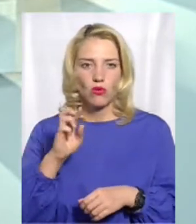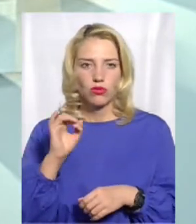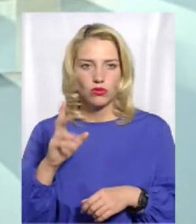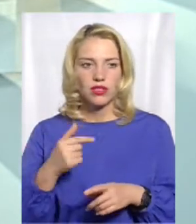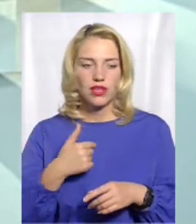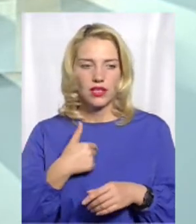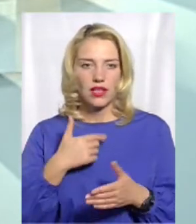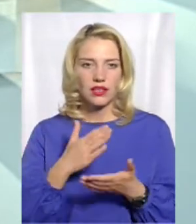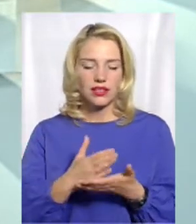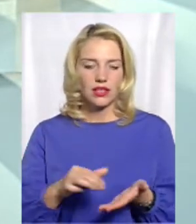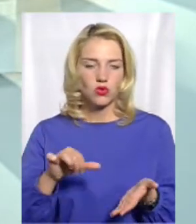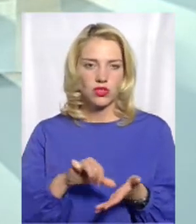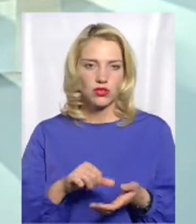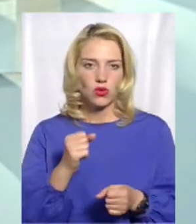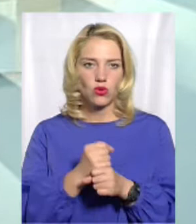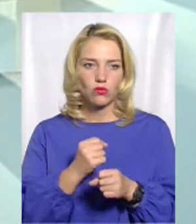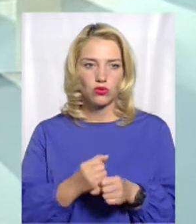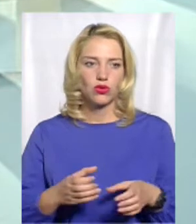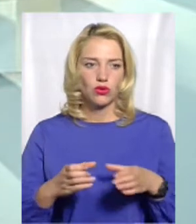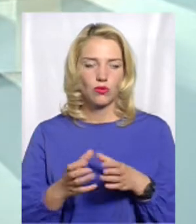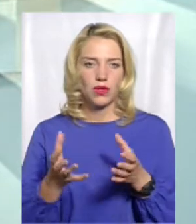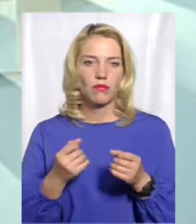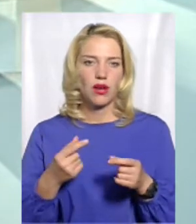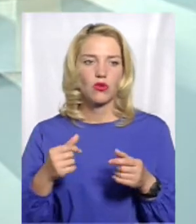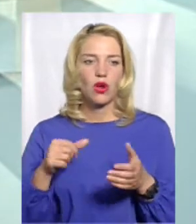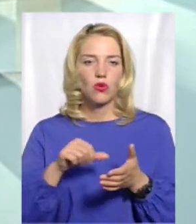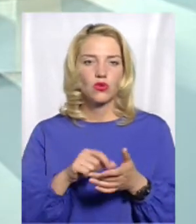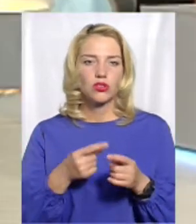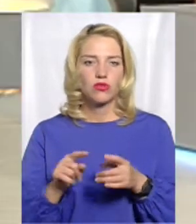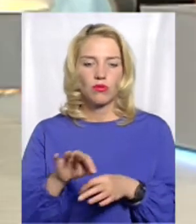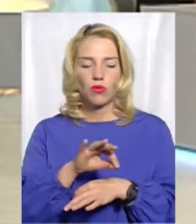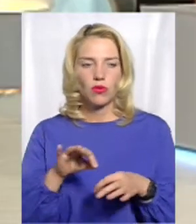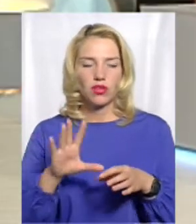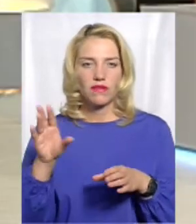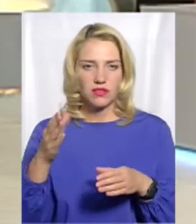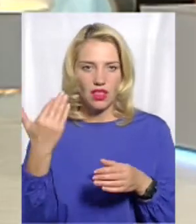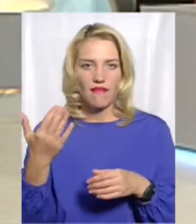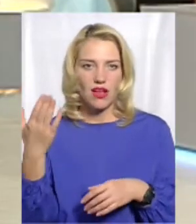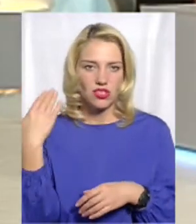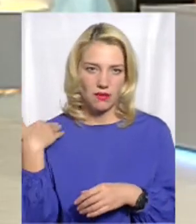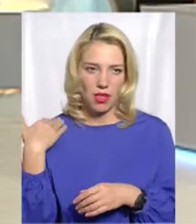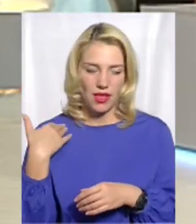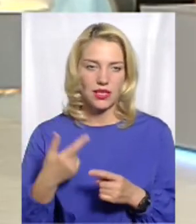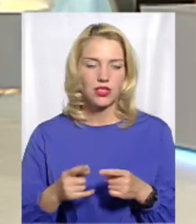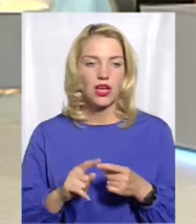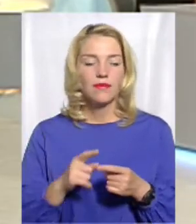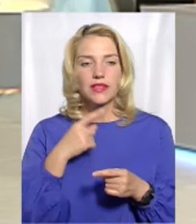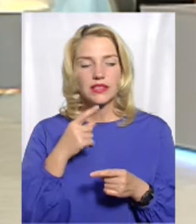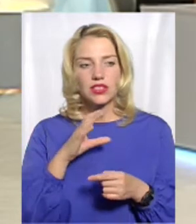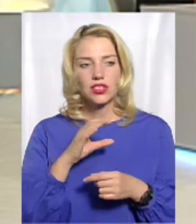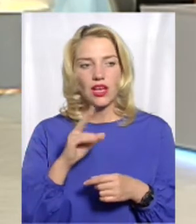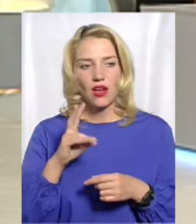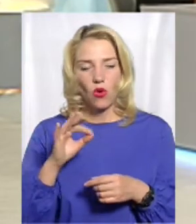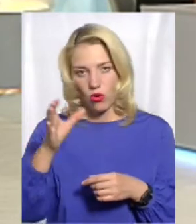учасник робочої групи, приймаю участь в цьому проєкті. Все влялось на ваші плечі. А скажіть, а от екологічна освіта у